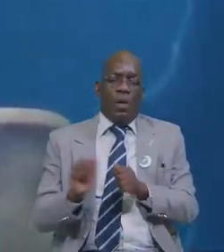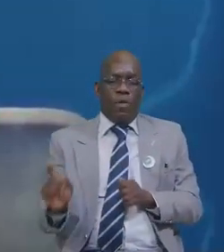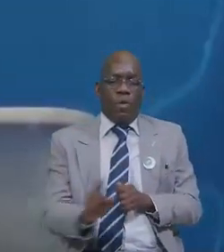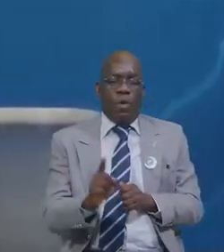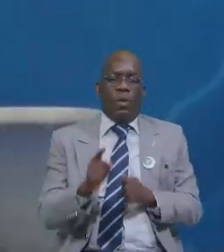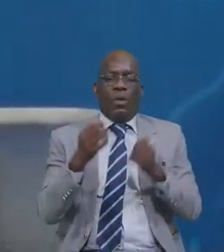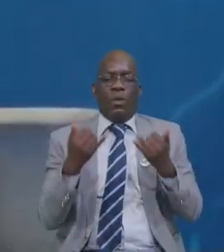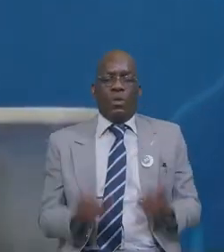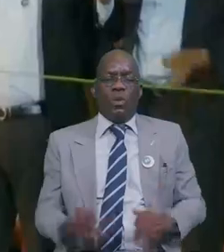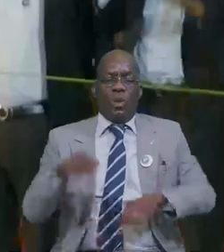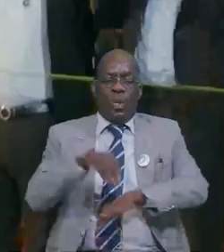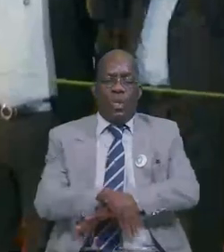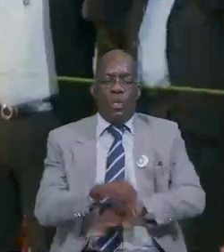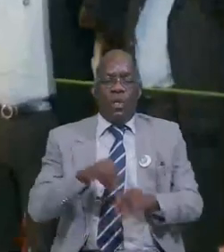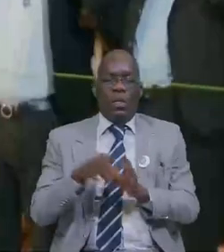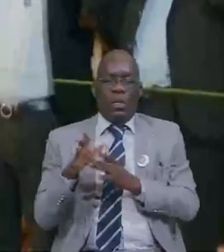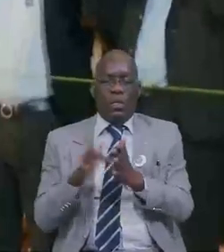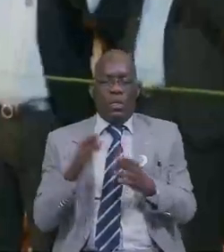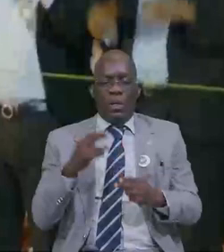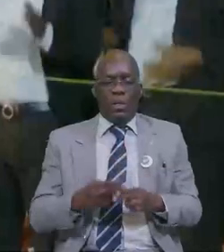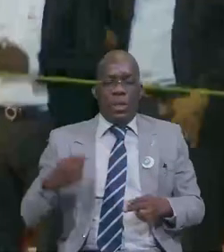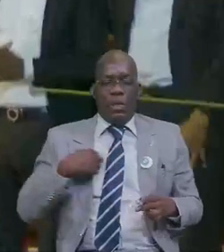de Jésus, nous prions.